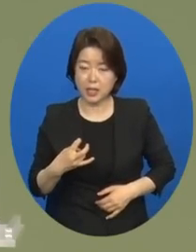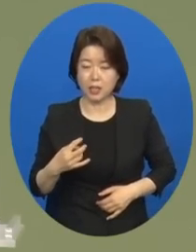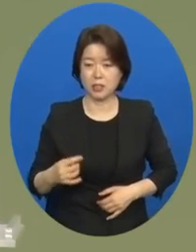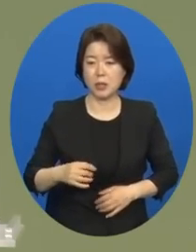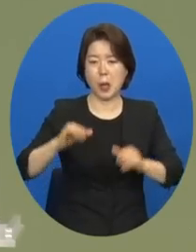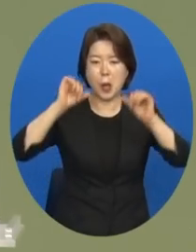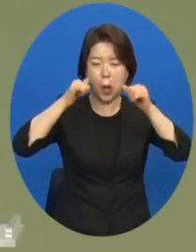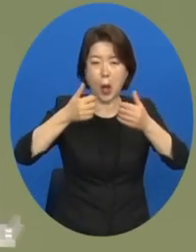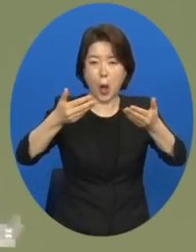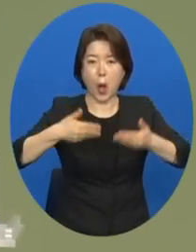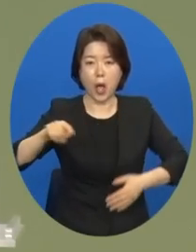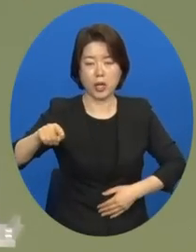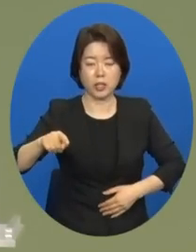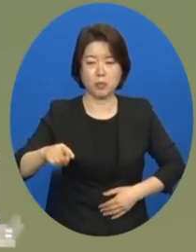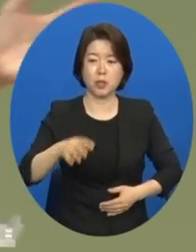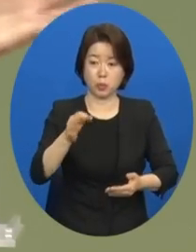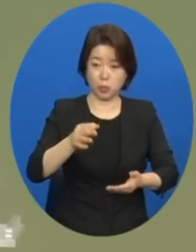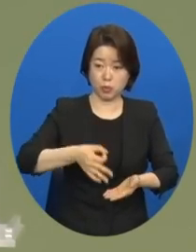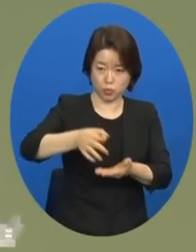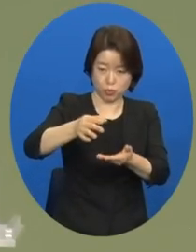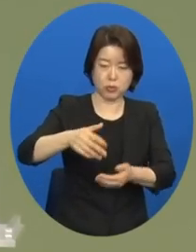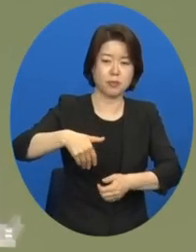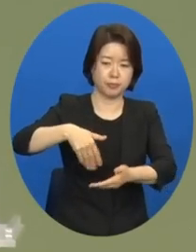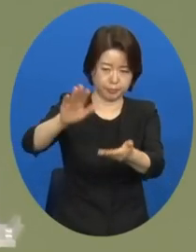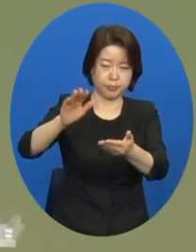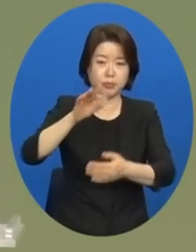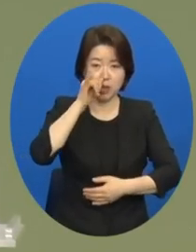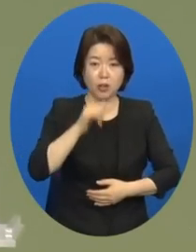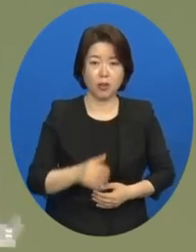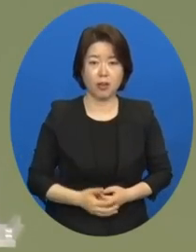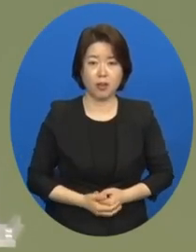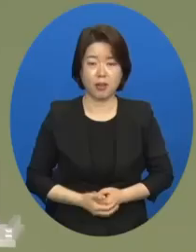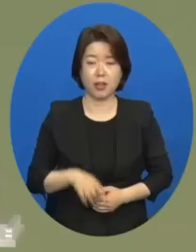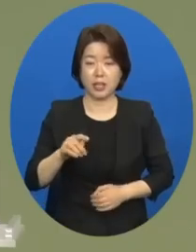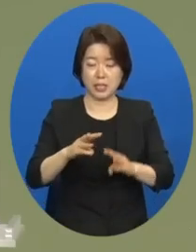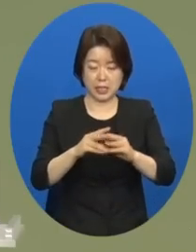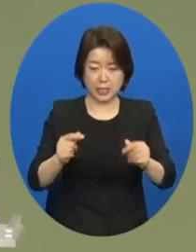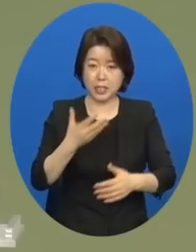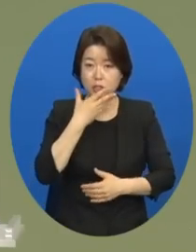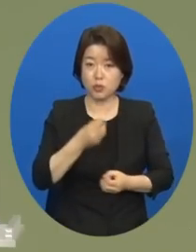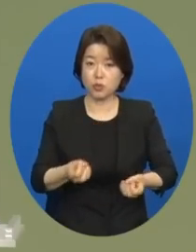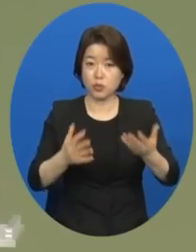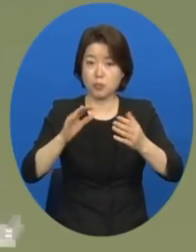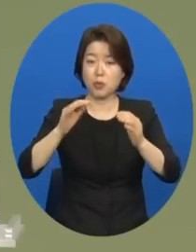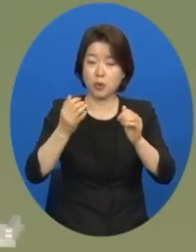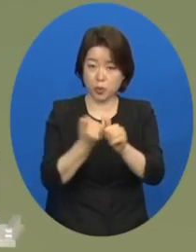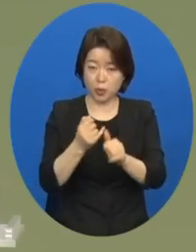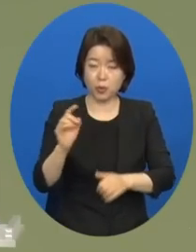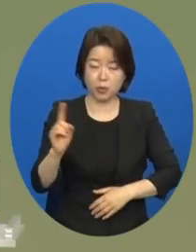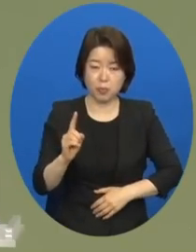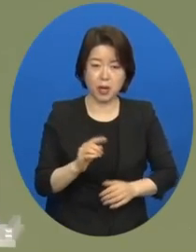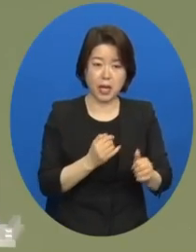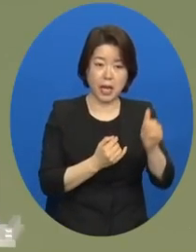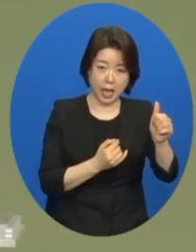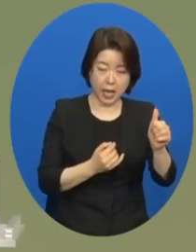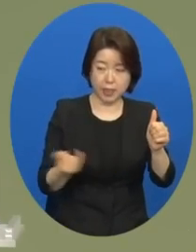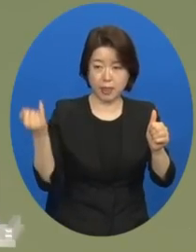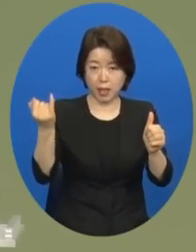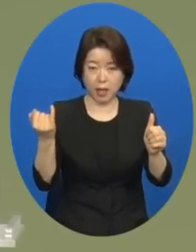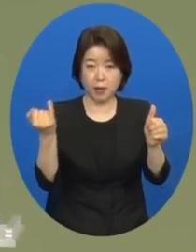멸시했기 때문에 돈을 줘서 내보낸 거예요이 땅에 축복된 결혼은 한 남편 한 아내로